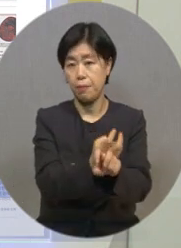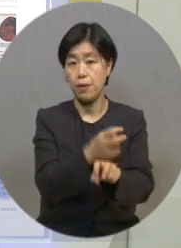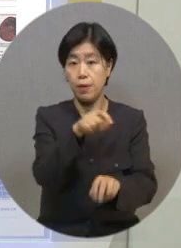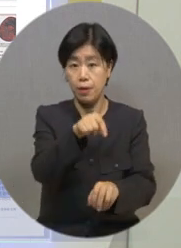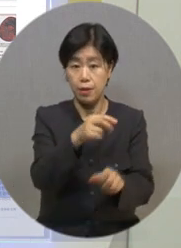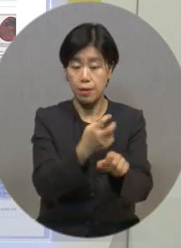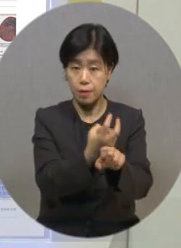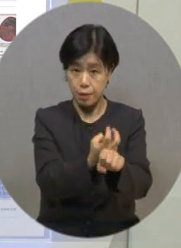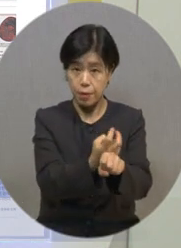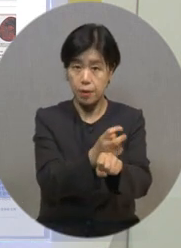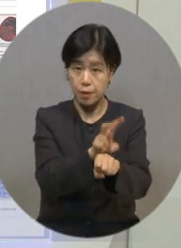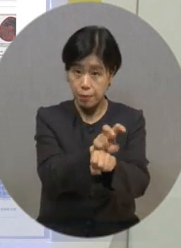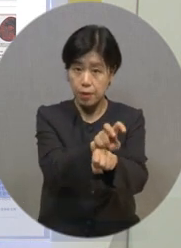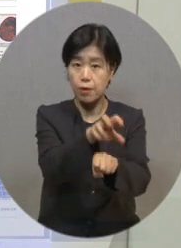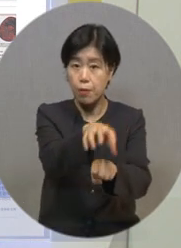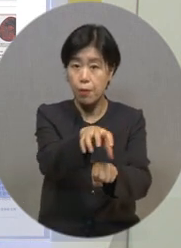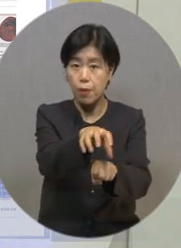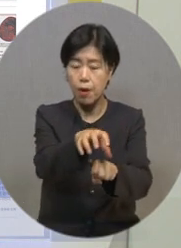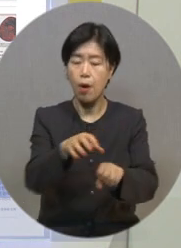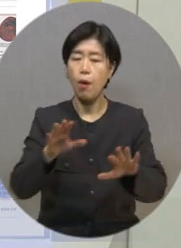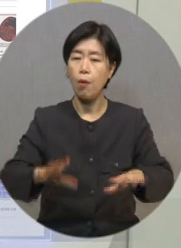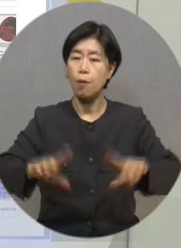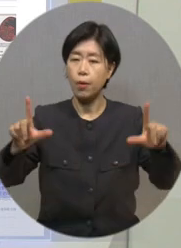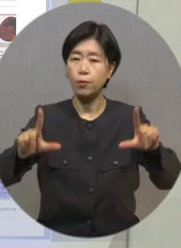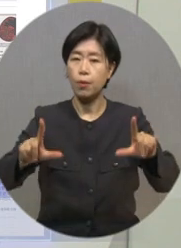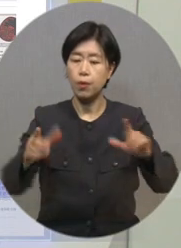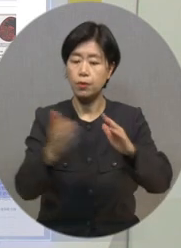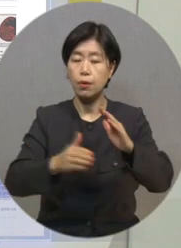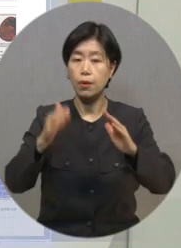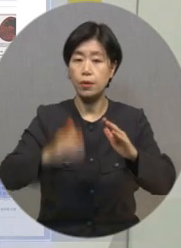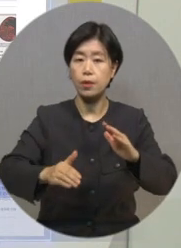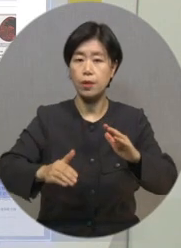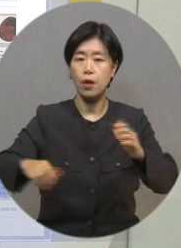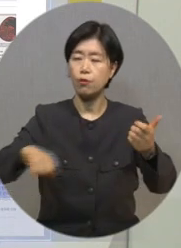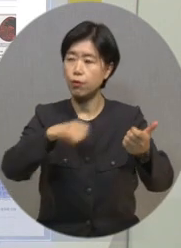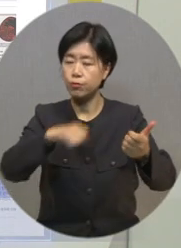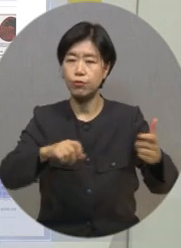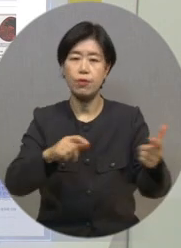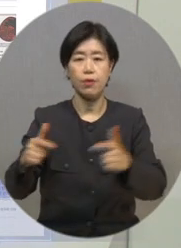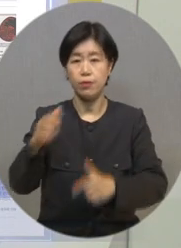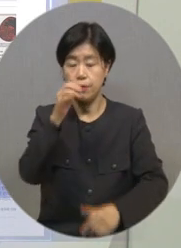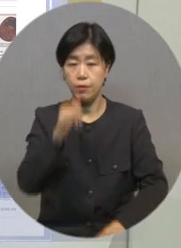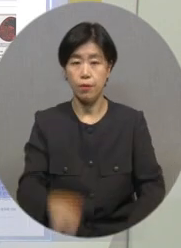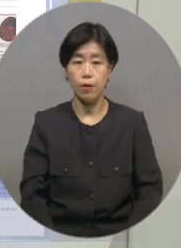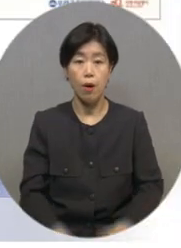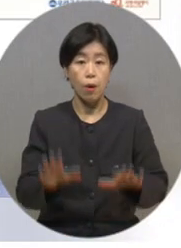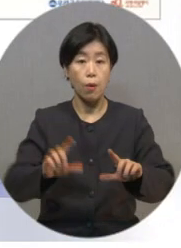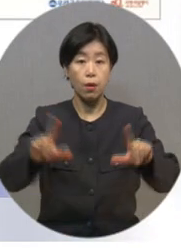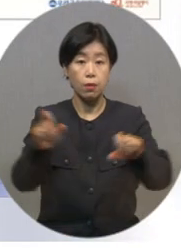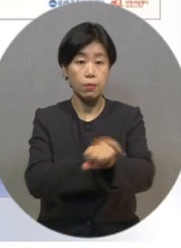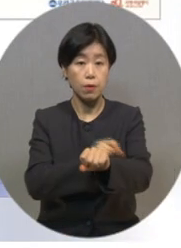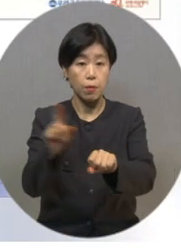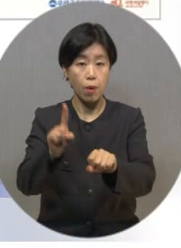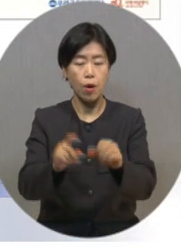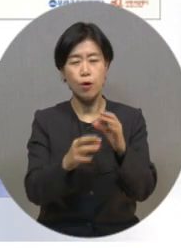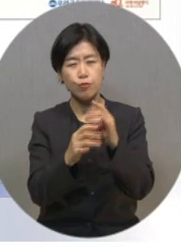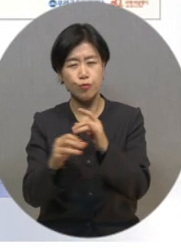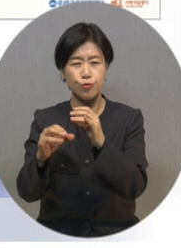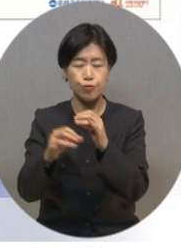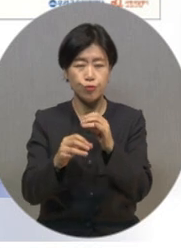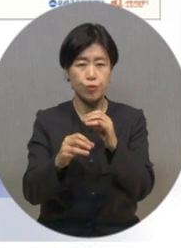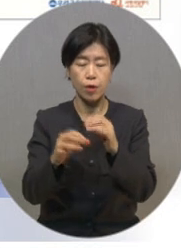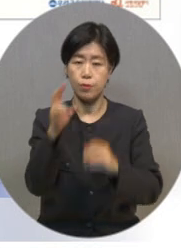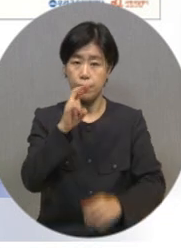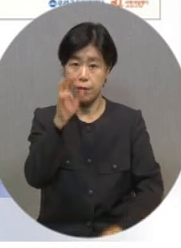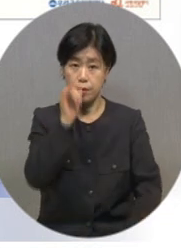정기 연주회를 개최한다는 소식입니다 아 사랑의 달팽이 클라리넷 앙상블인 오는 11월 9일 서울